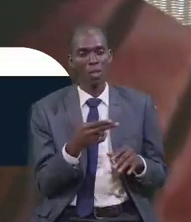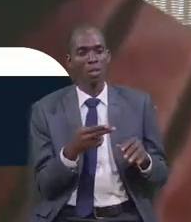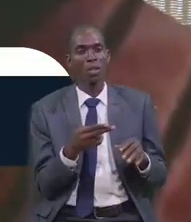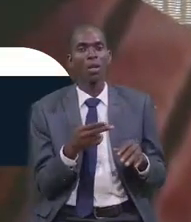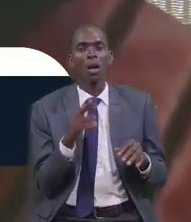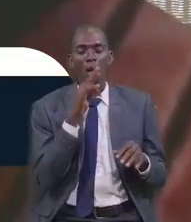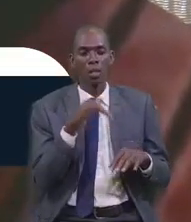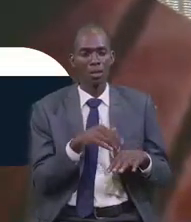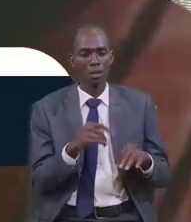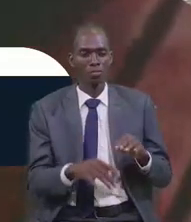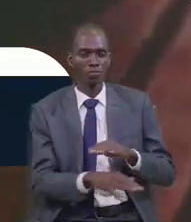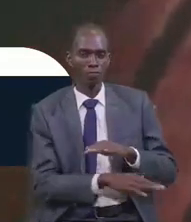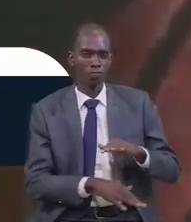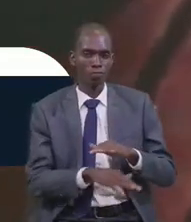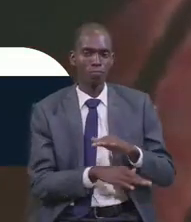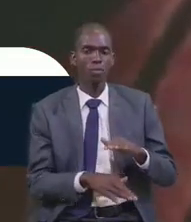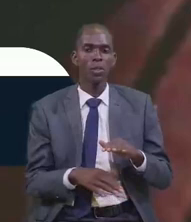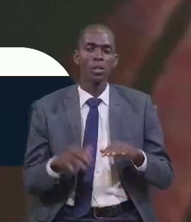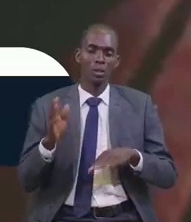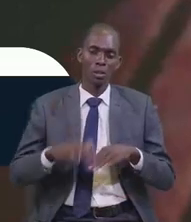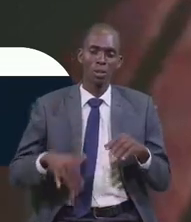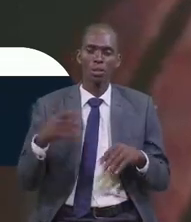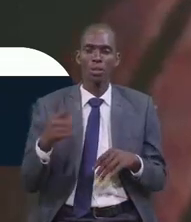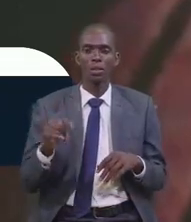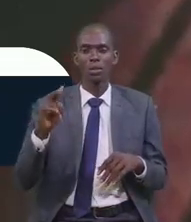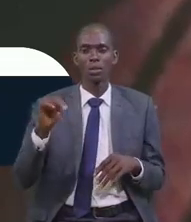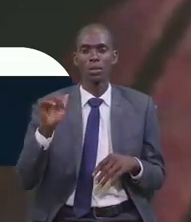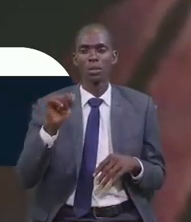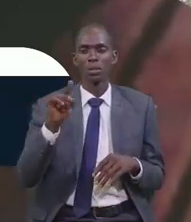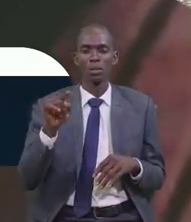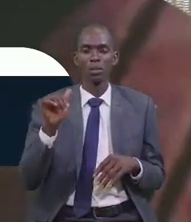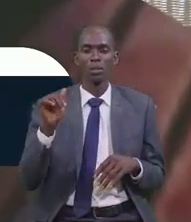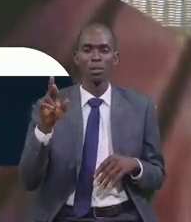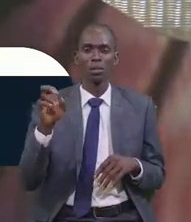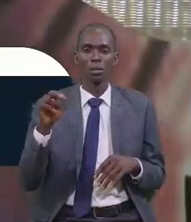Les Naziréens sont au bas niveau. Voyons,